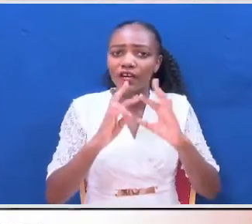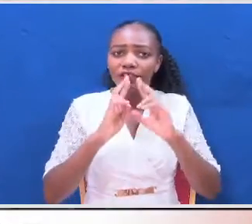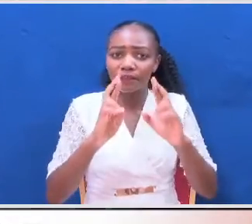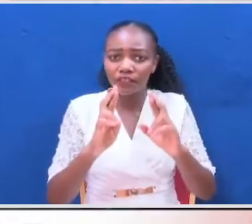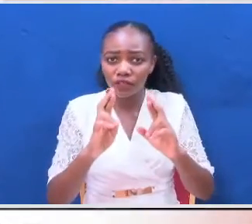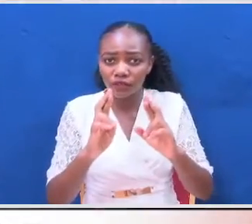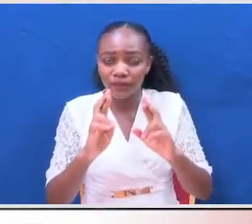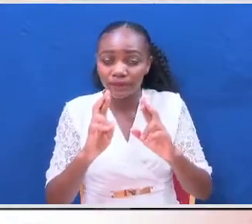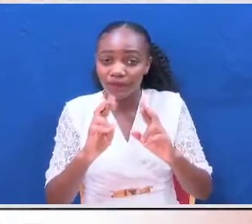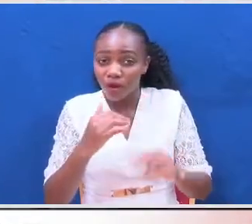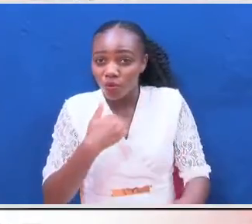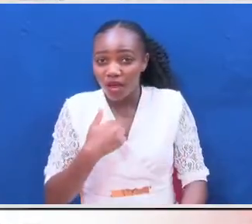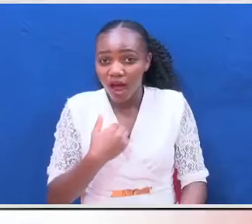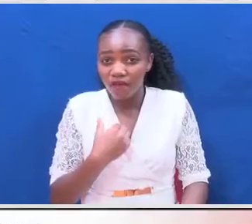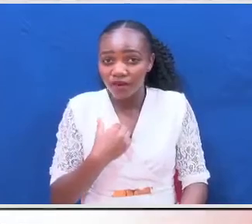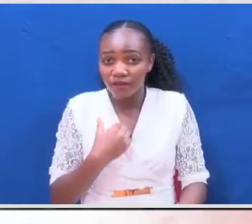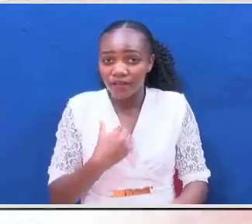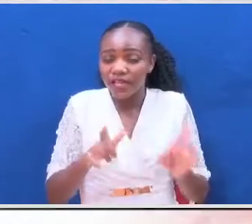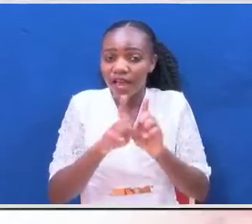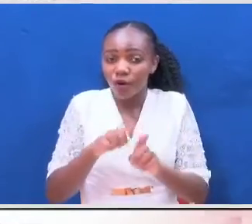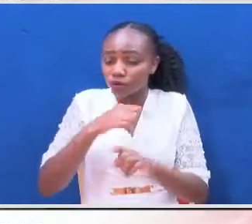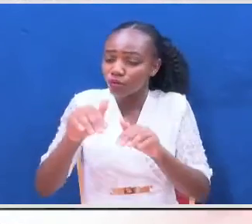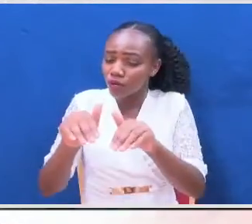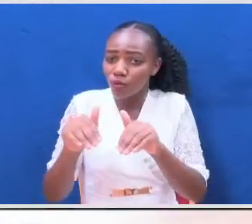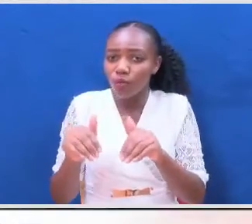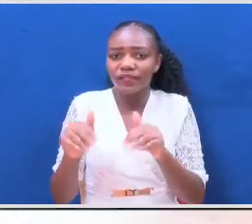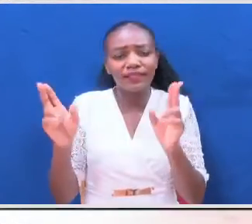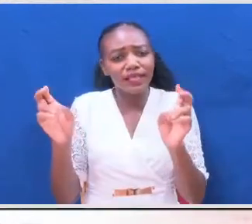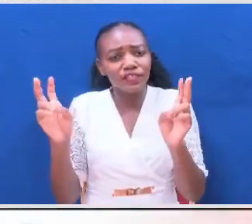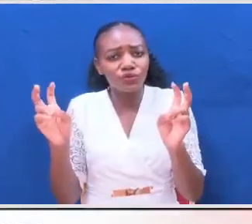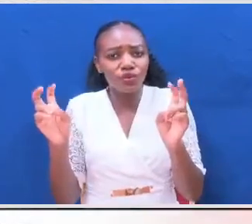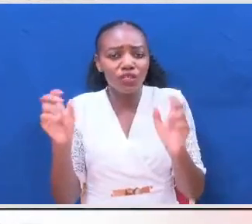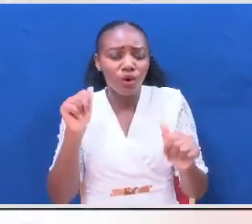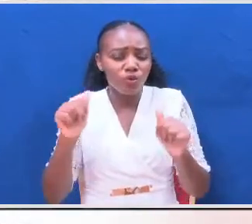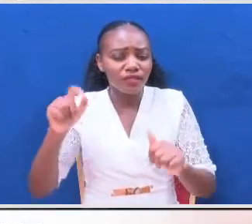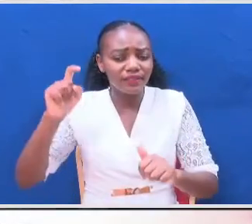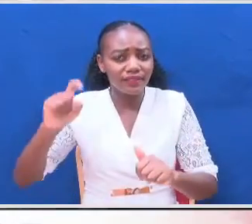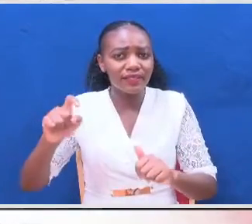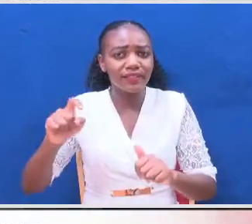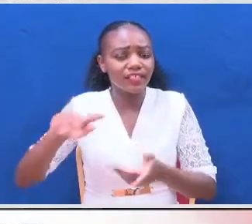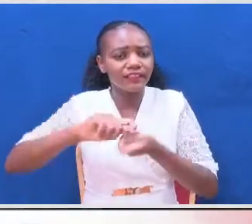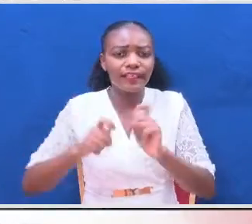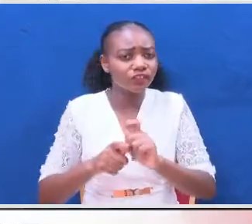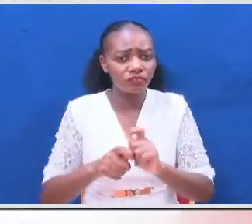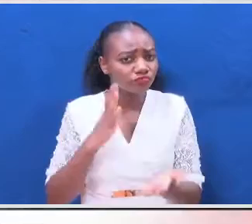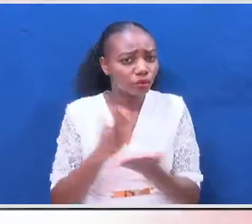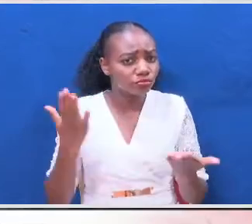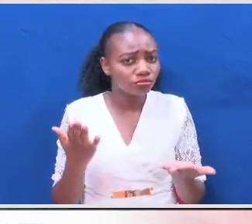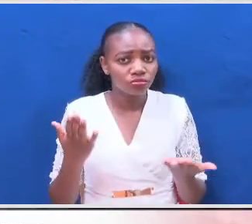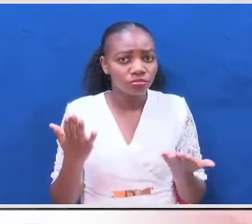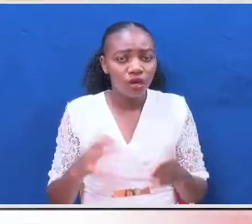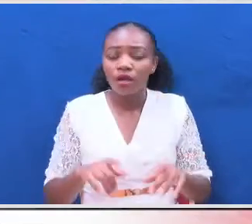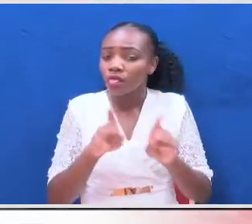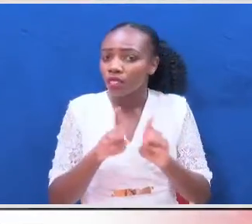are compiling, which will have weighty issues that will require fundamental change in